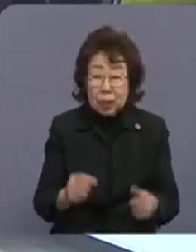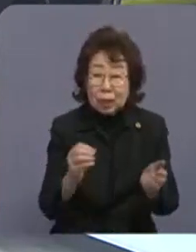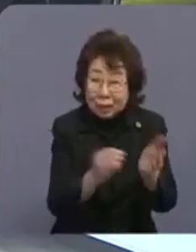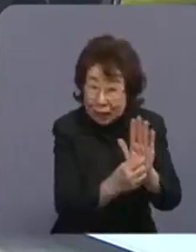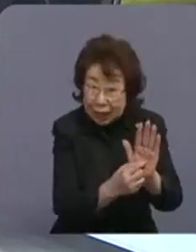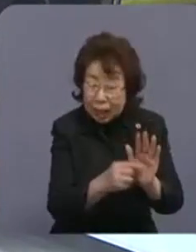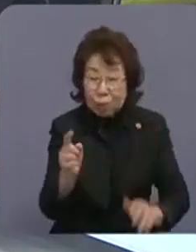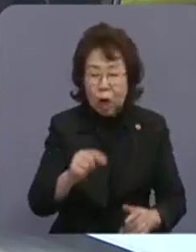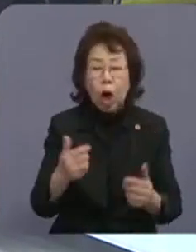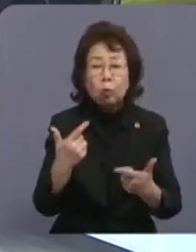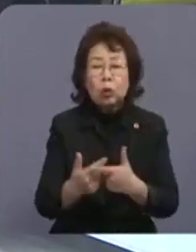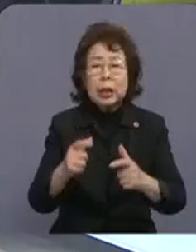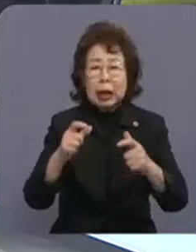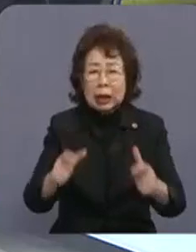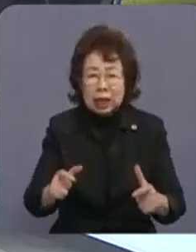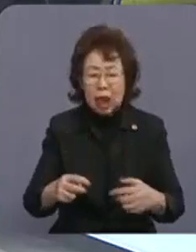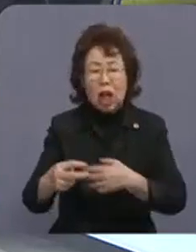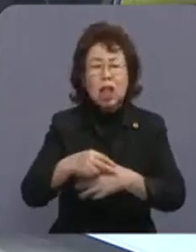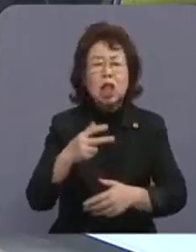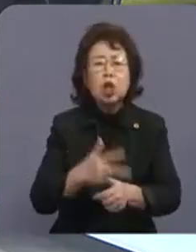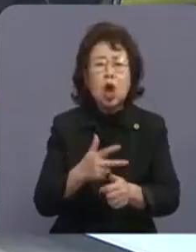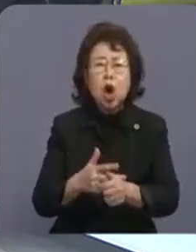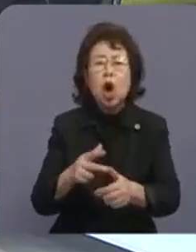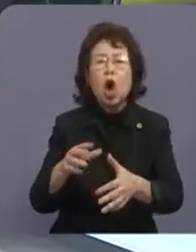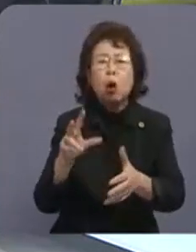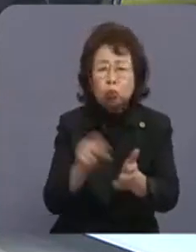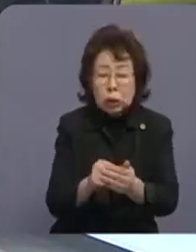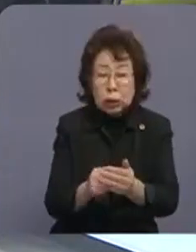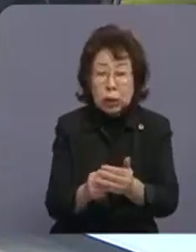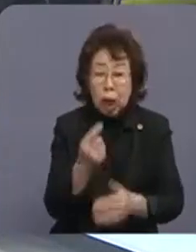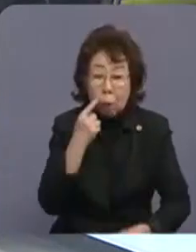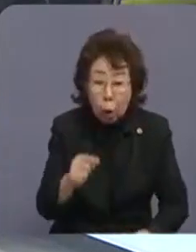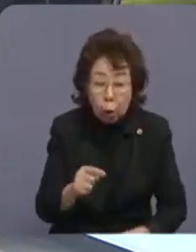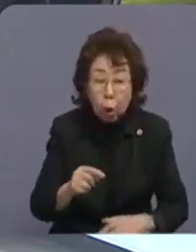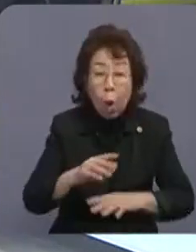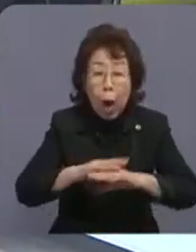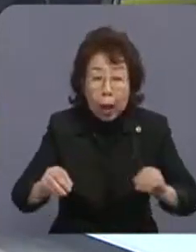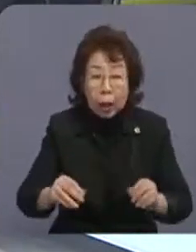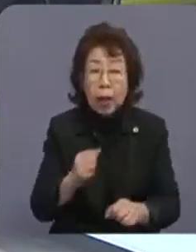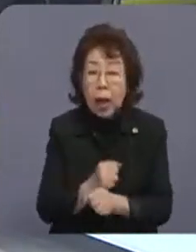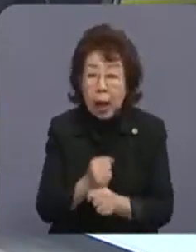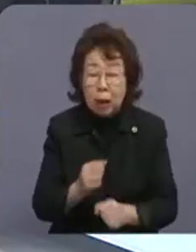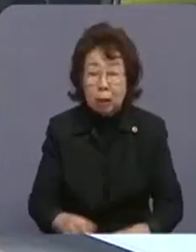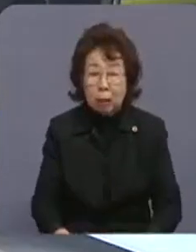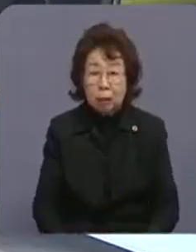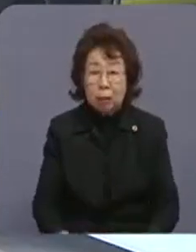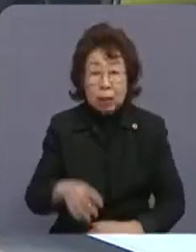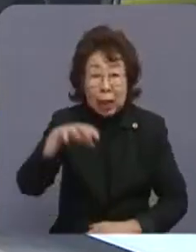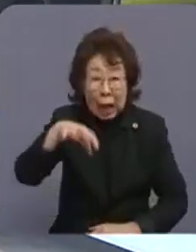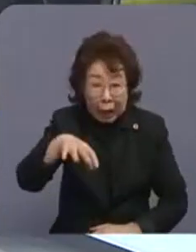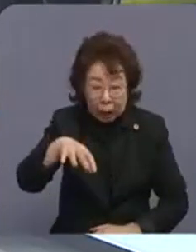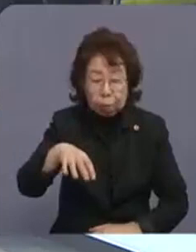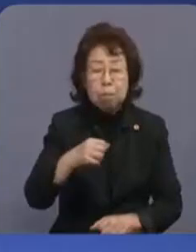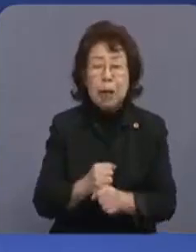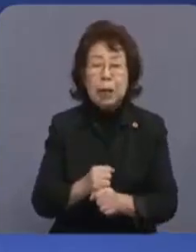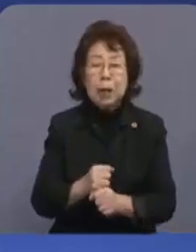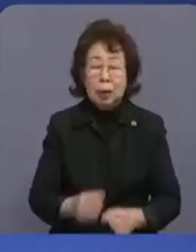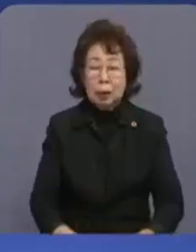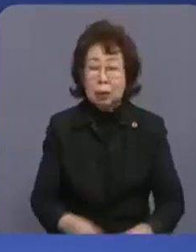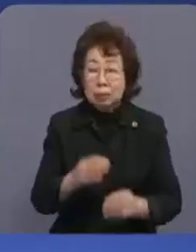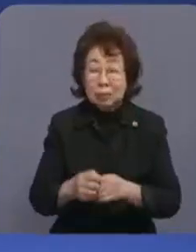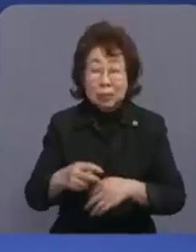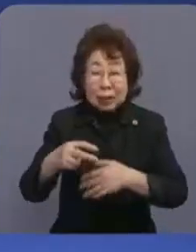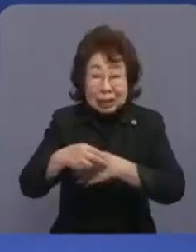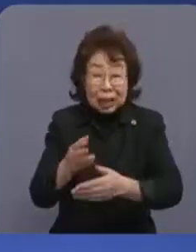하자면 부산지역 의료 책의 문제점을 파악해 보안책을 마련 하는 기간을 만드는 겁니다 응급 의료쪽